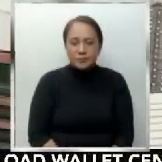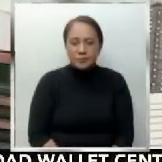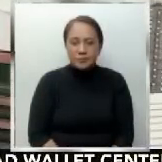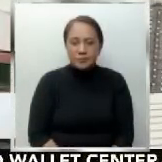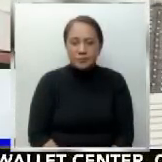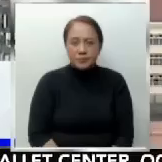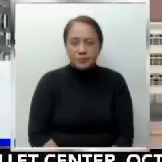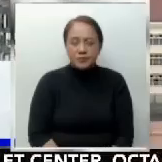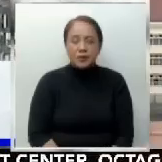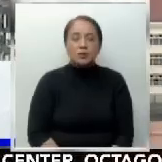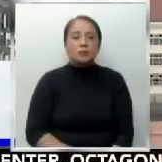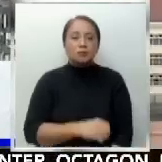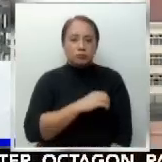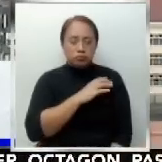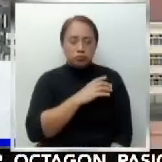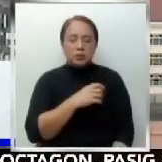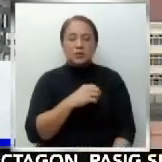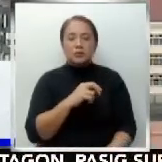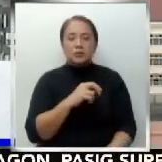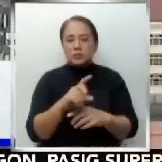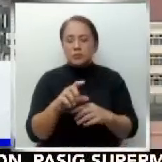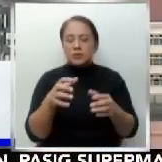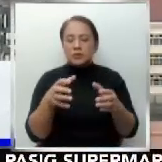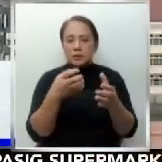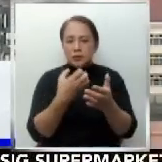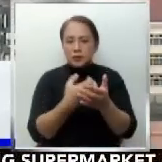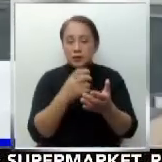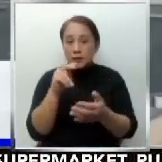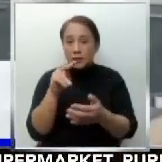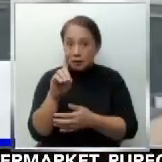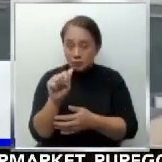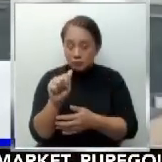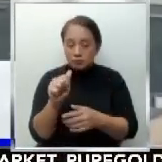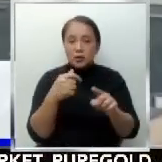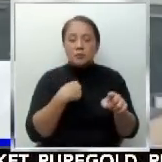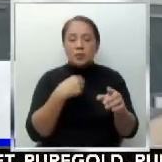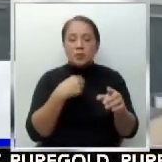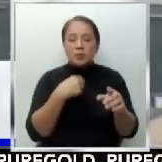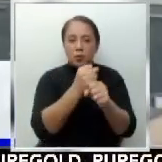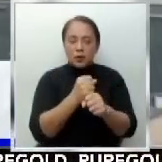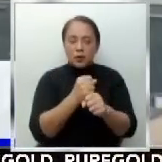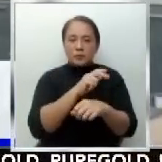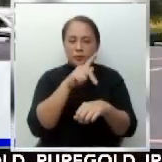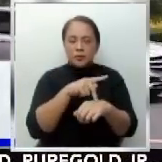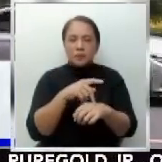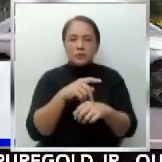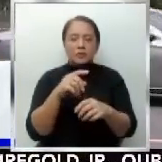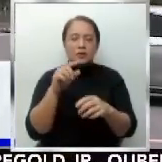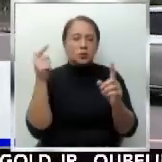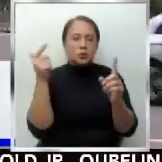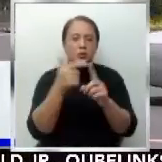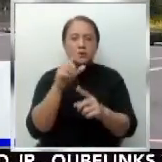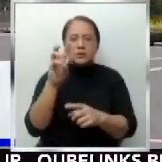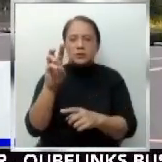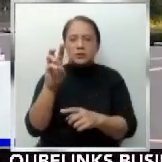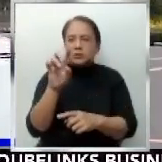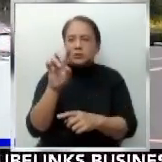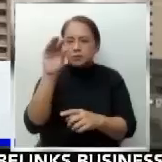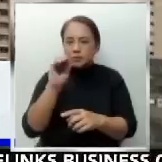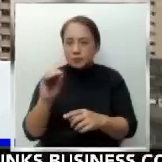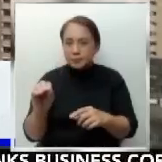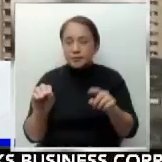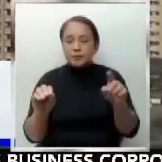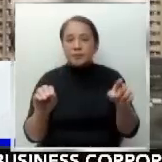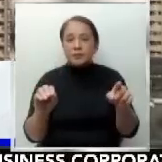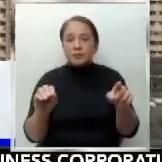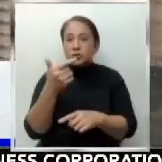Kumpiyansa ang National Economic and Development Authority o NEDA na makukuha ng Pilipinas ang target na 6-7% na Gross Domestic Product o GDP